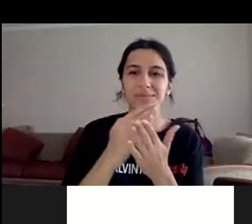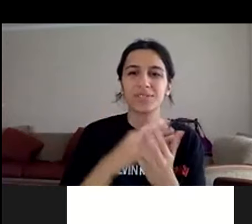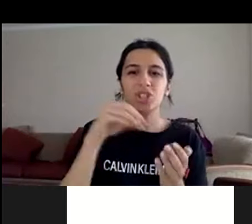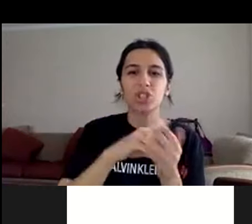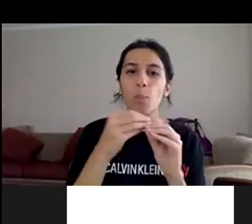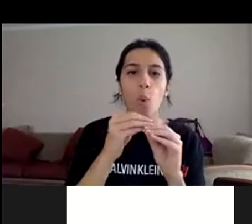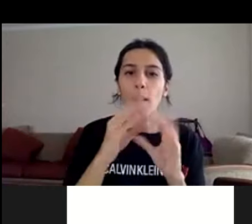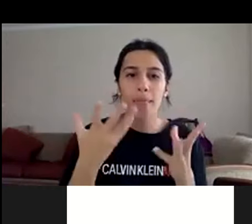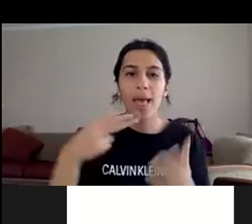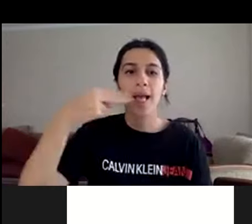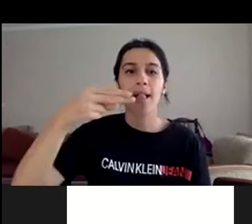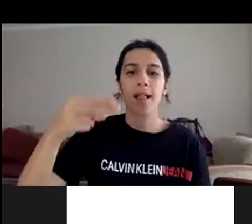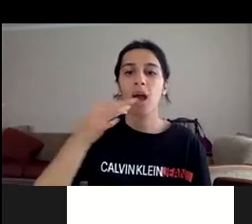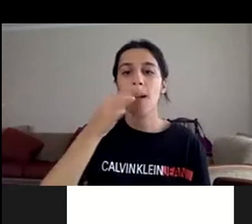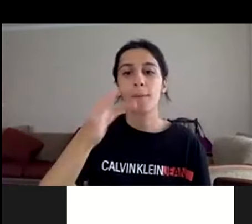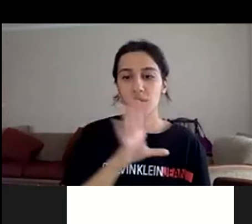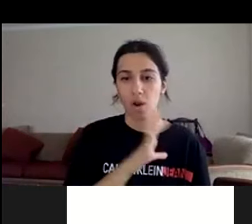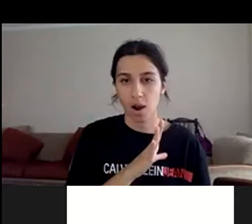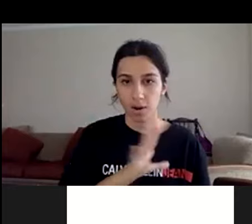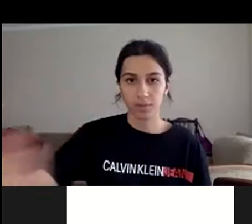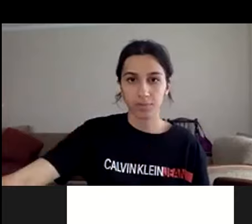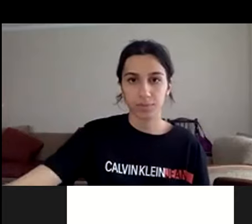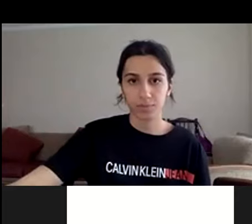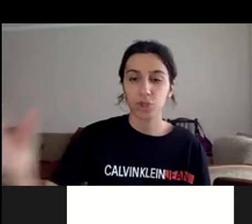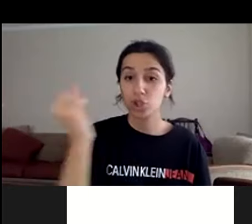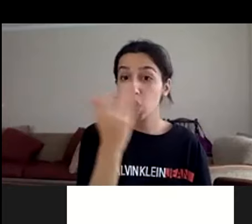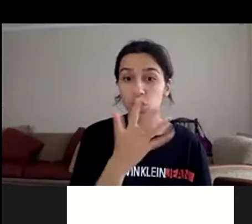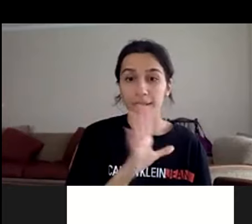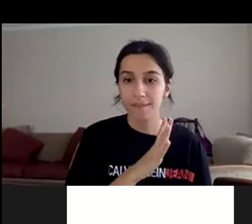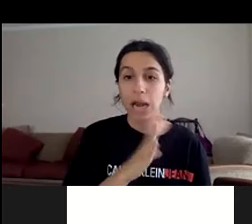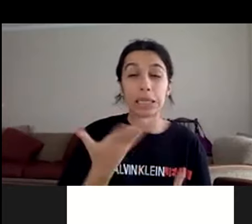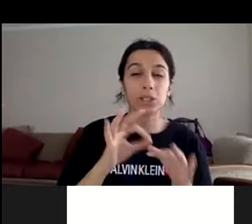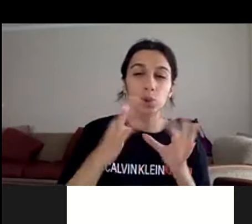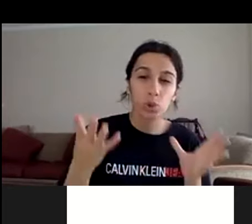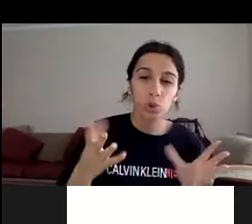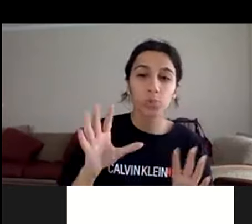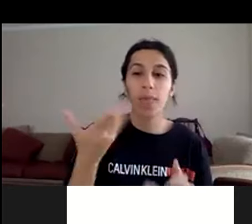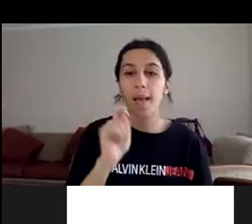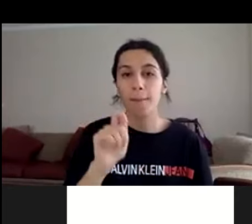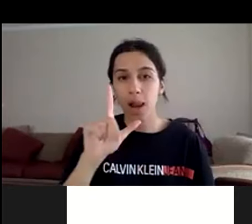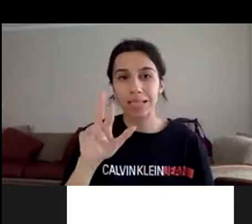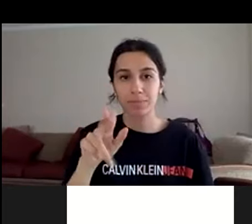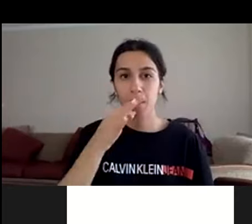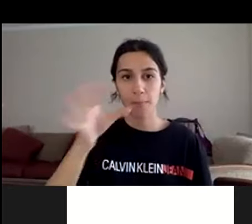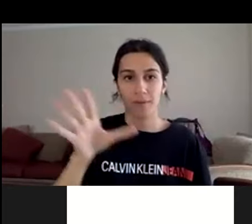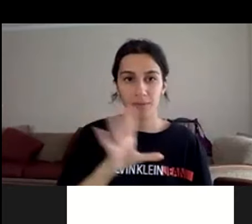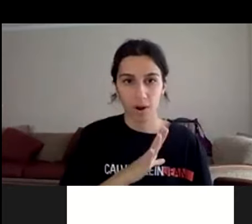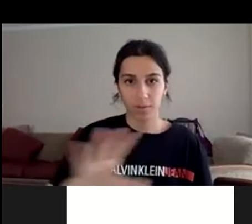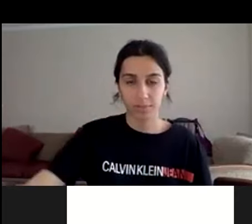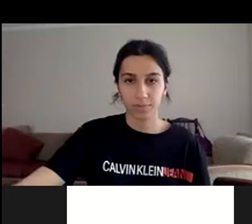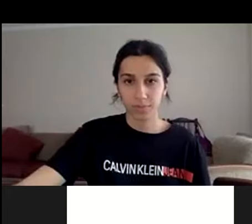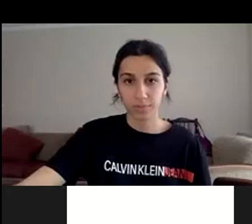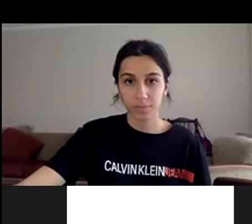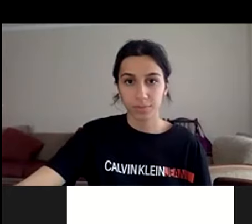size etiketleyerek gösteriyor. Yani ve kaç tane problem var, bunlar nasıl çözülmeli, hangi standartlarla ilgili. Bunun